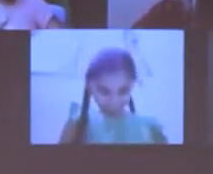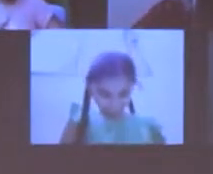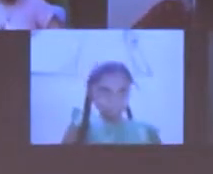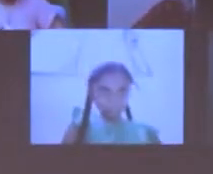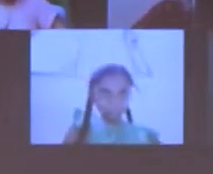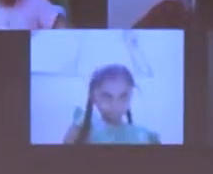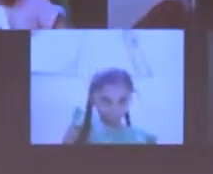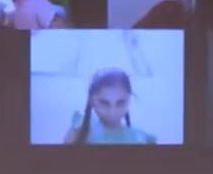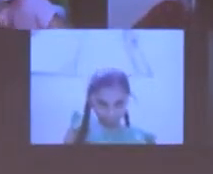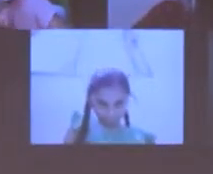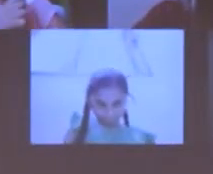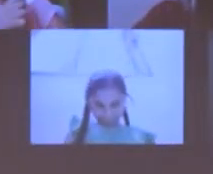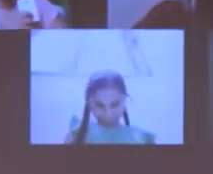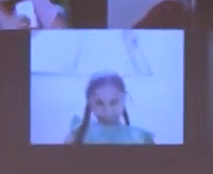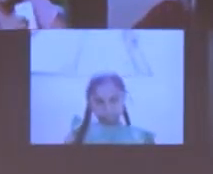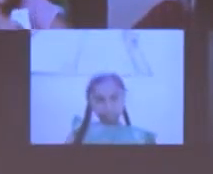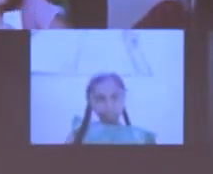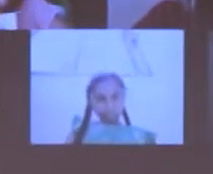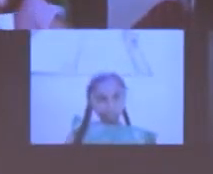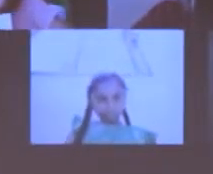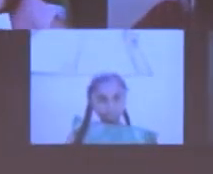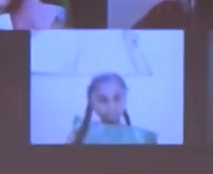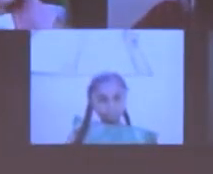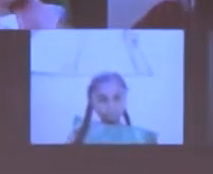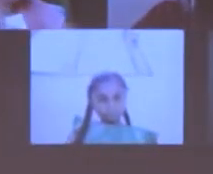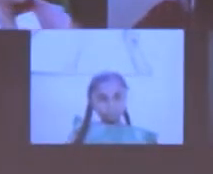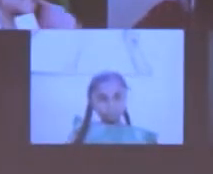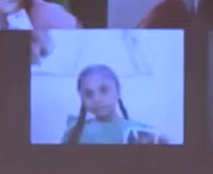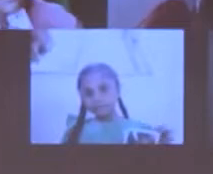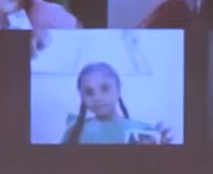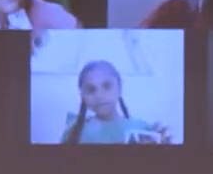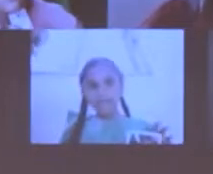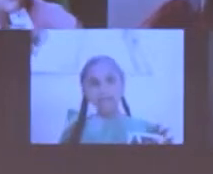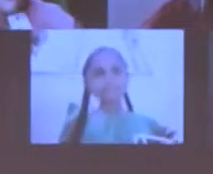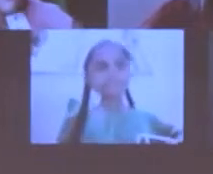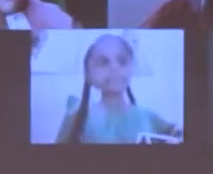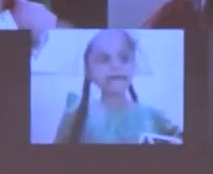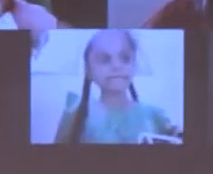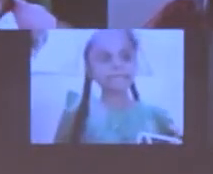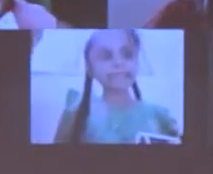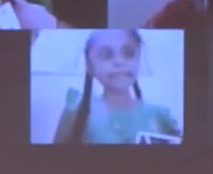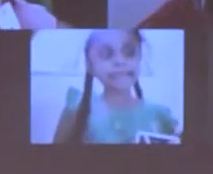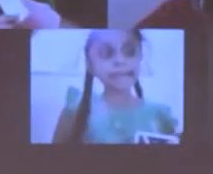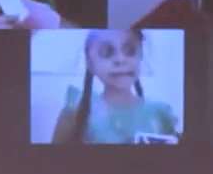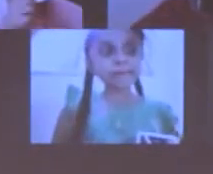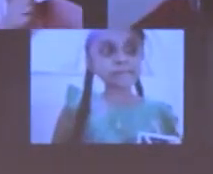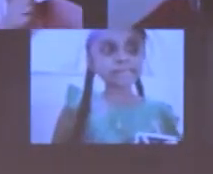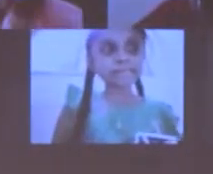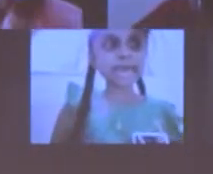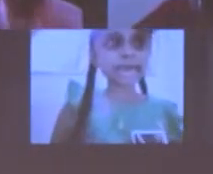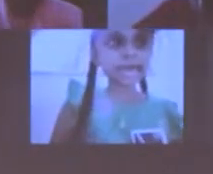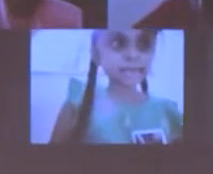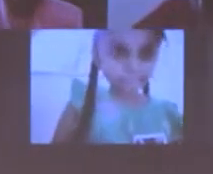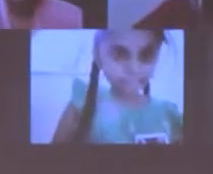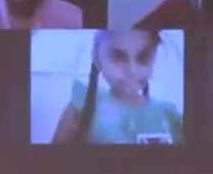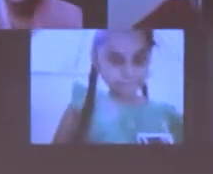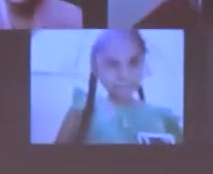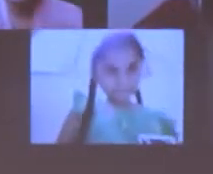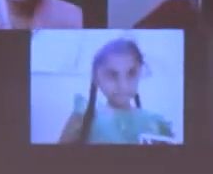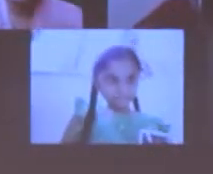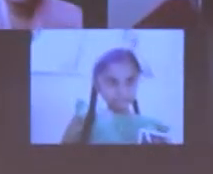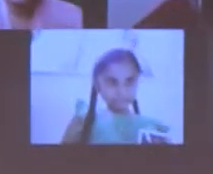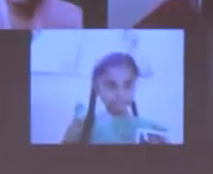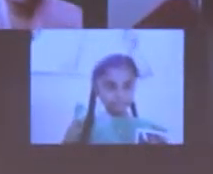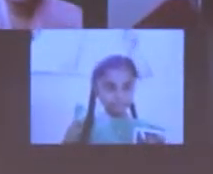ನನ್ನ ಹತ್ರ ಇರೋದು ಕ್ಲಬ್ಸ್ ಆದ್ರೆ 10. ನಿಮ್ಮ ಹತ್ರ ಏನು ನಂಬರ್ ಇದೆ?